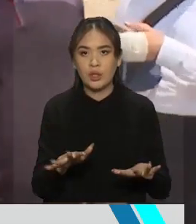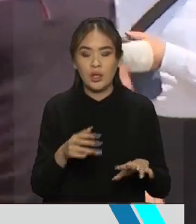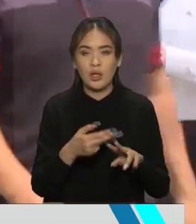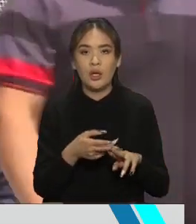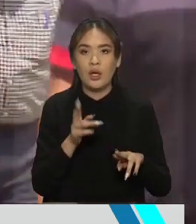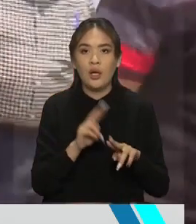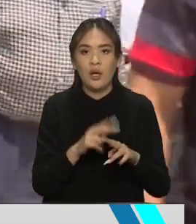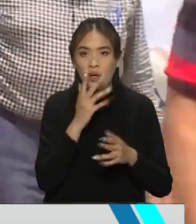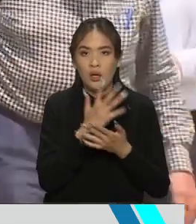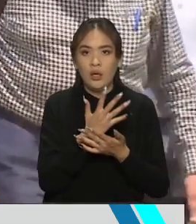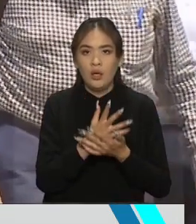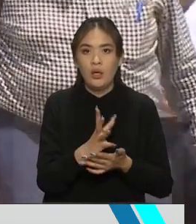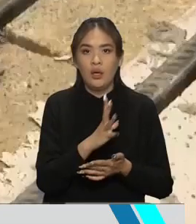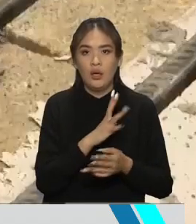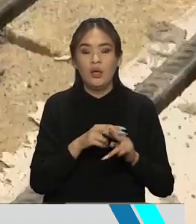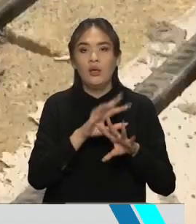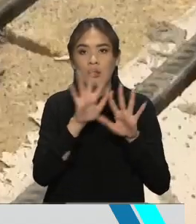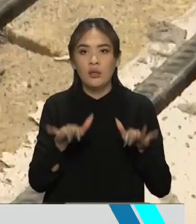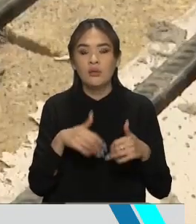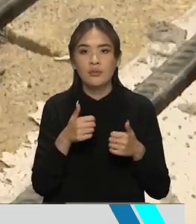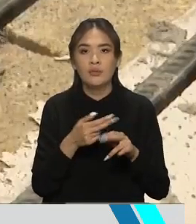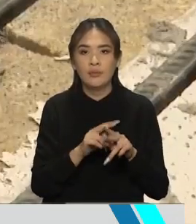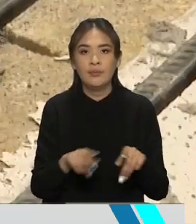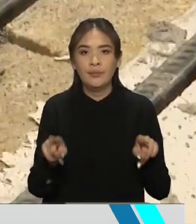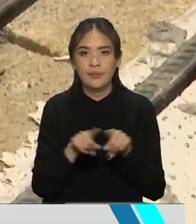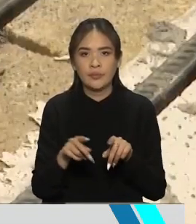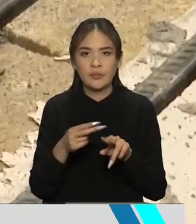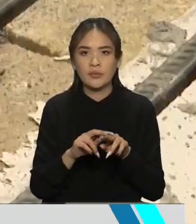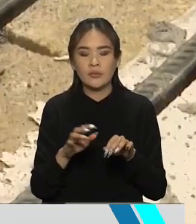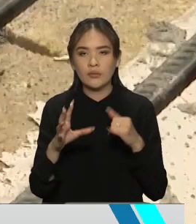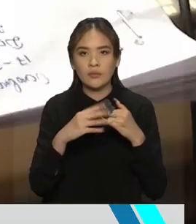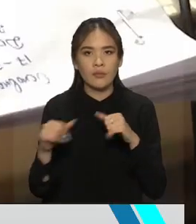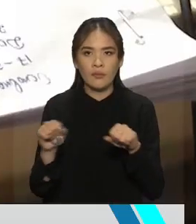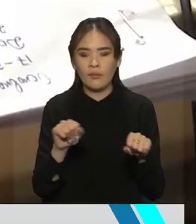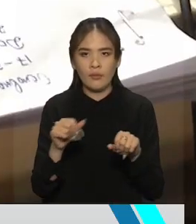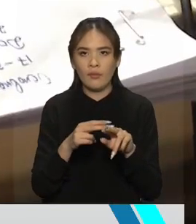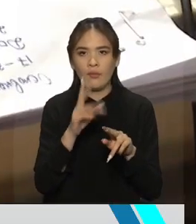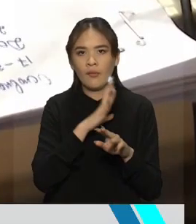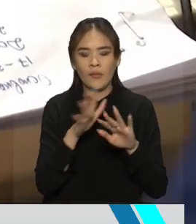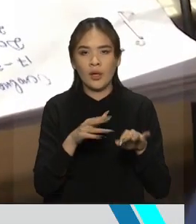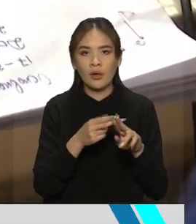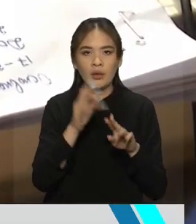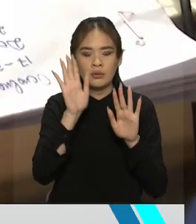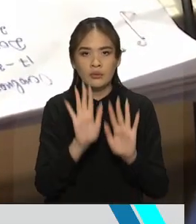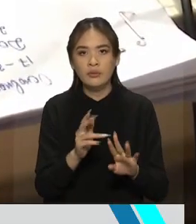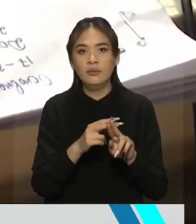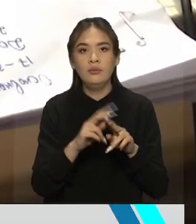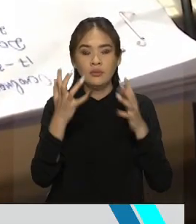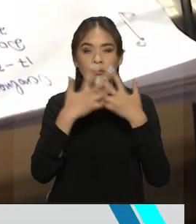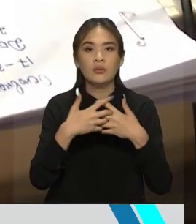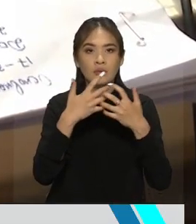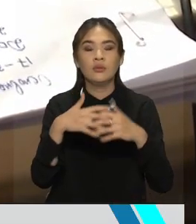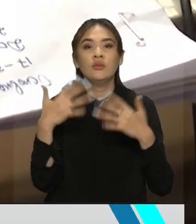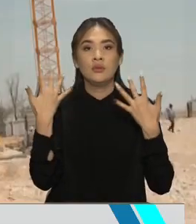показал в данном случае очень хорошо подобные вибродинамические испытания специалисты проводят только после тщательных расчетов